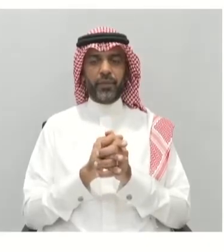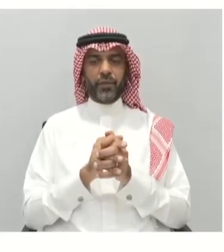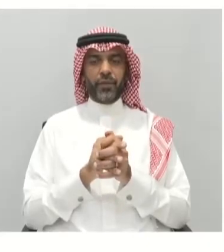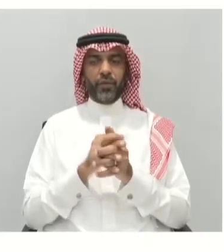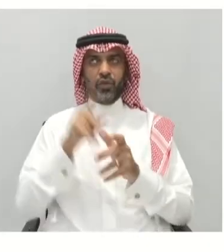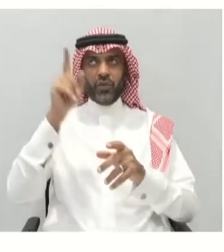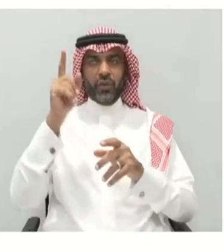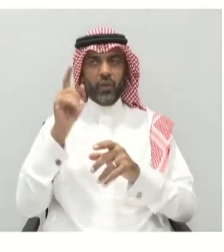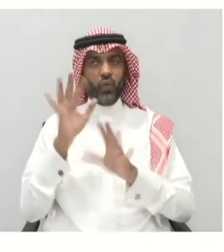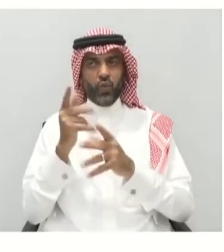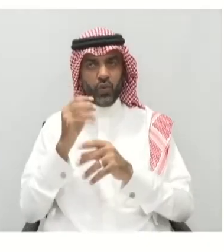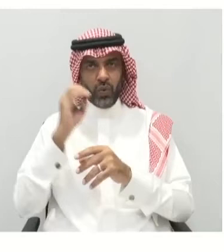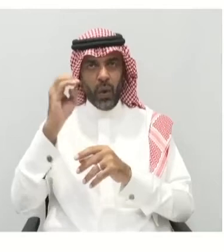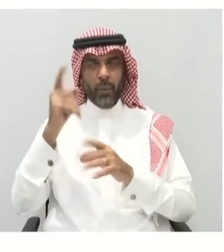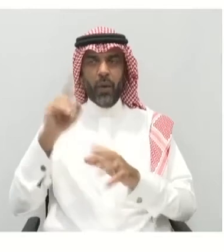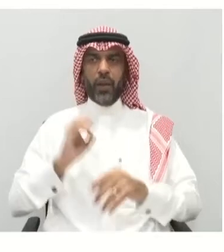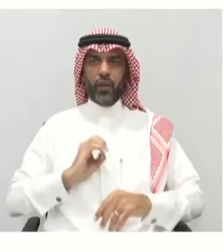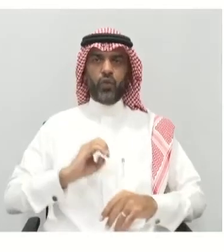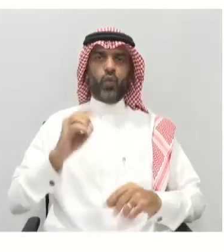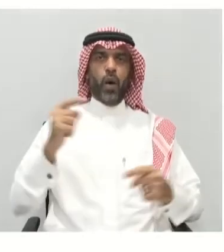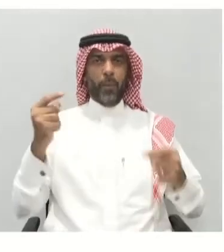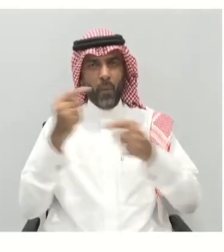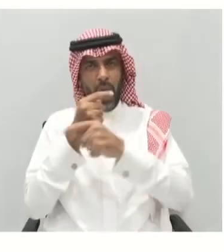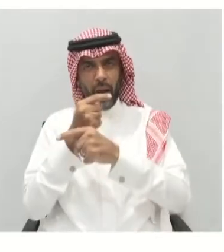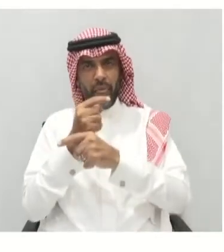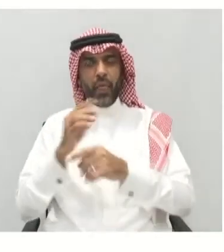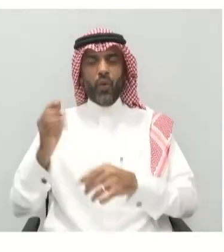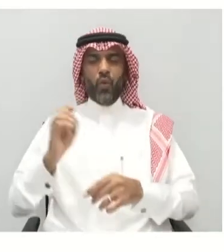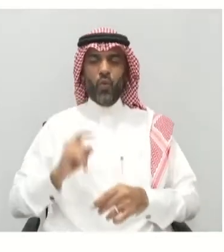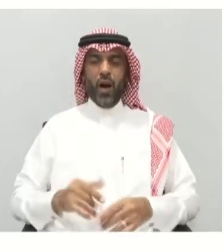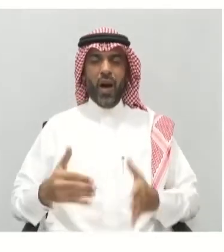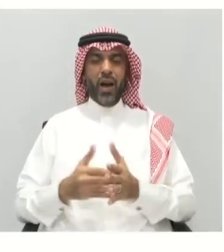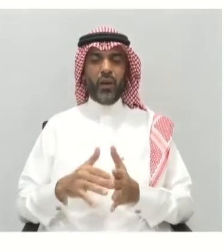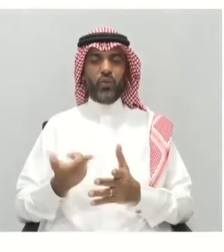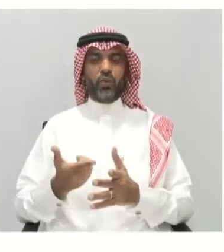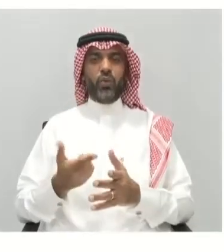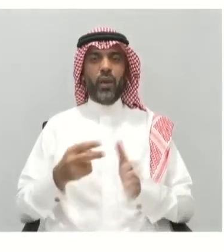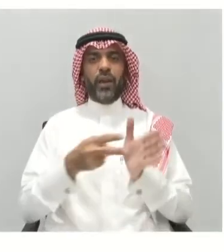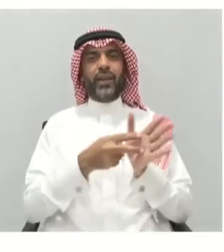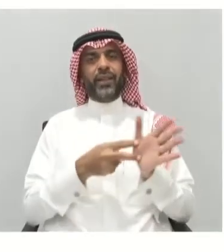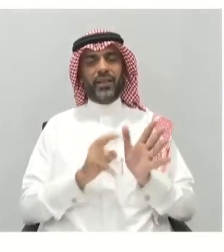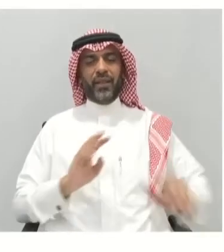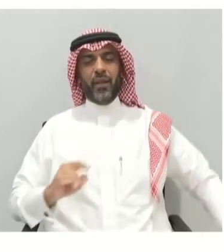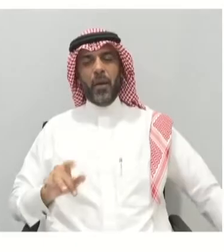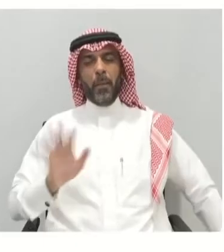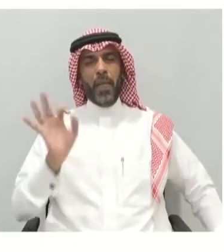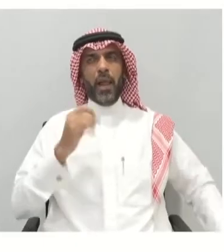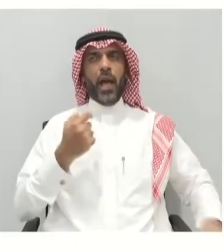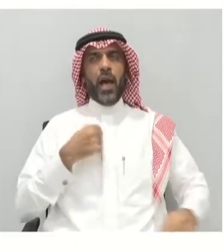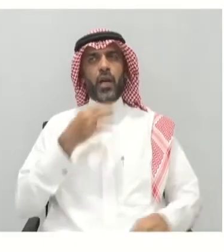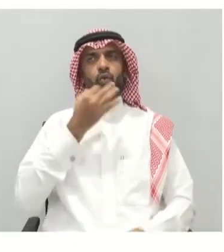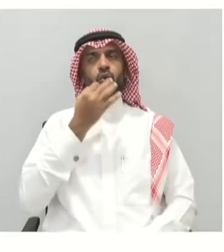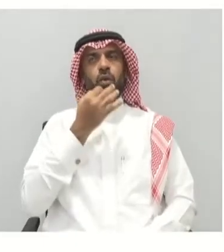لو اقول مثلا في موقفي انا ما هي واجبات الرجل في بيته انا اقول ان الرجل